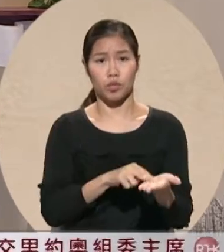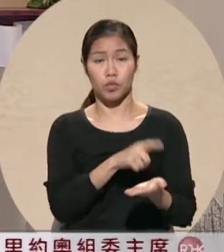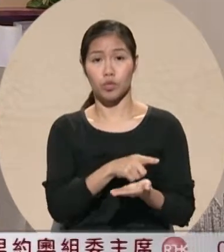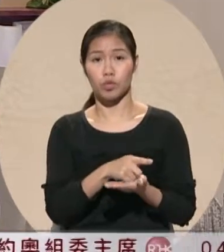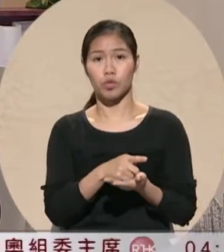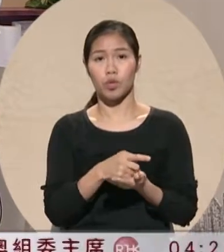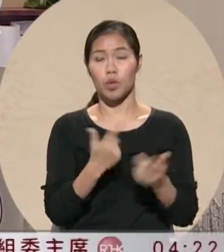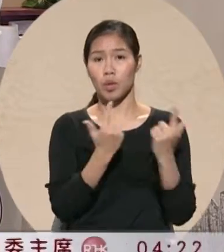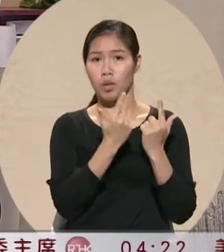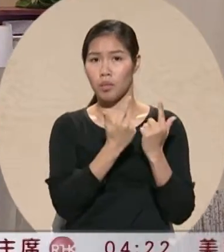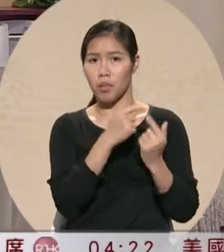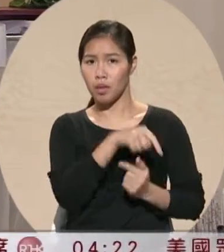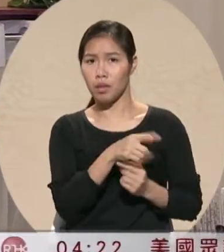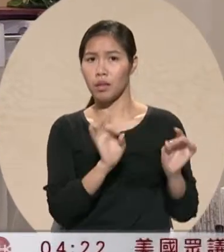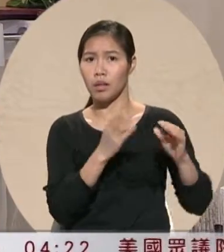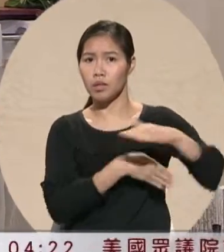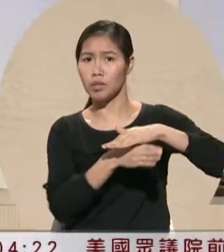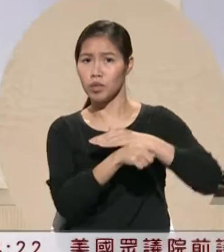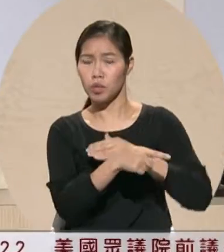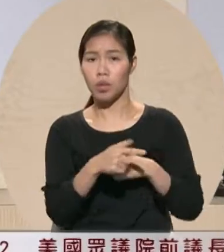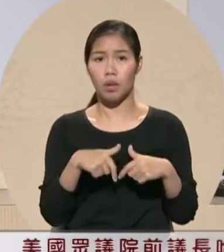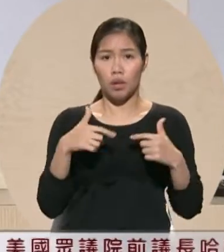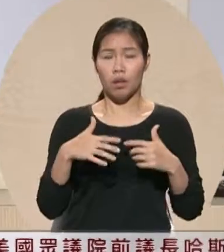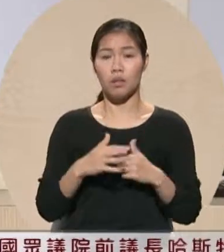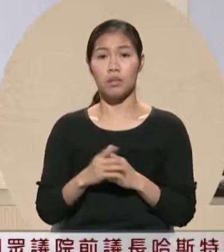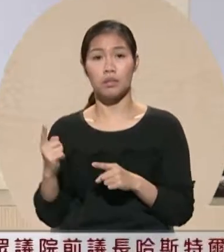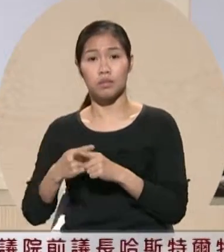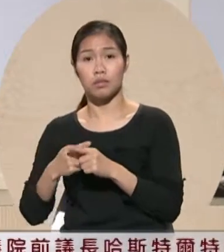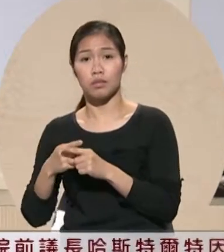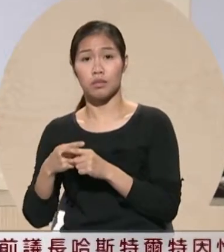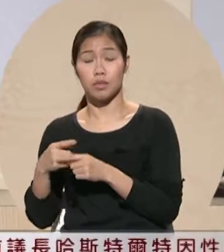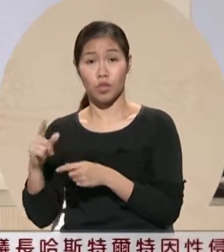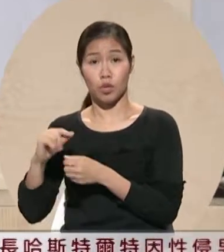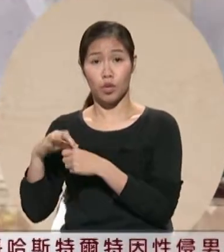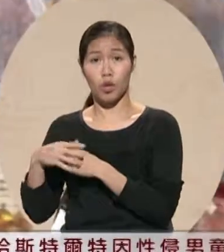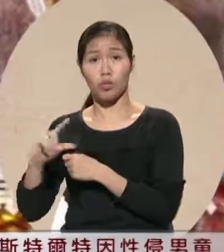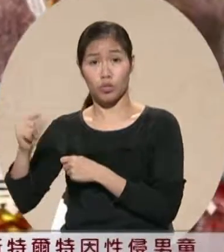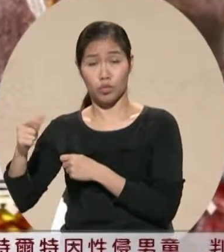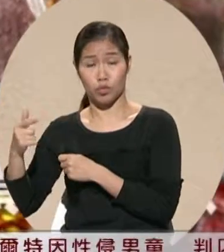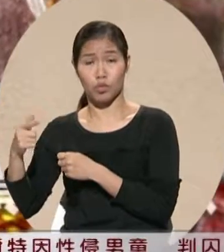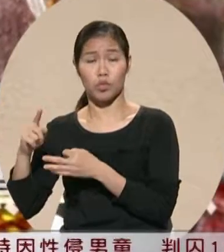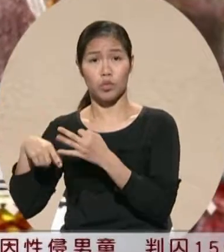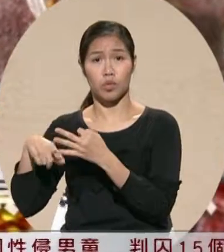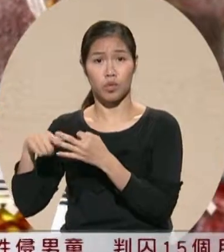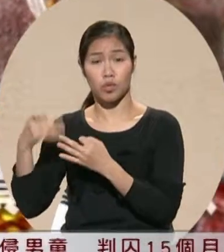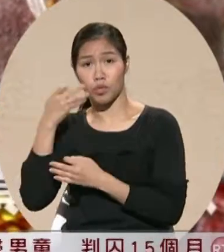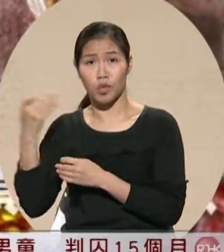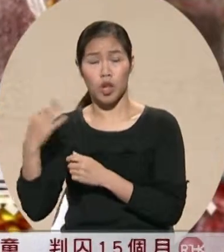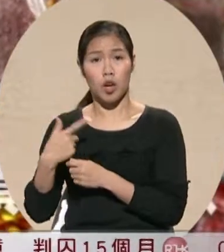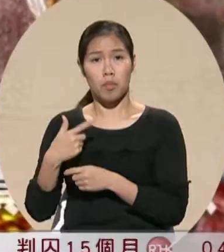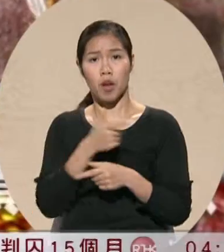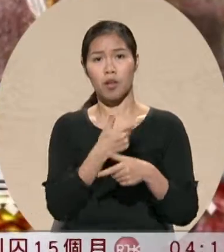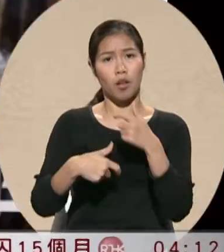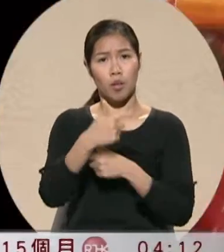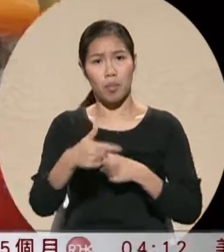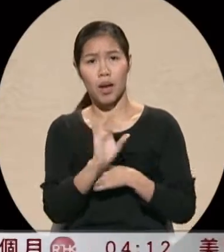鋪可能真的嚇到心離一離。 是因為 Gucci 就指他們賣的一些指責製品侵犯了品牌商標，可能令到公眾會